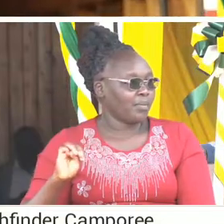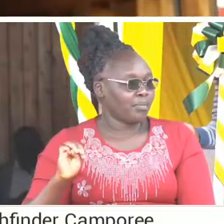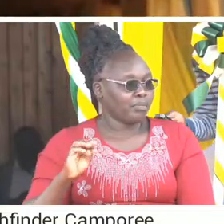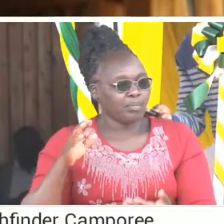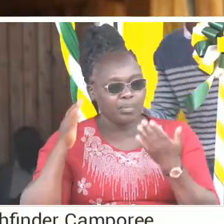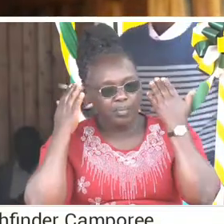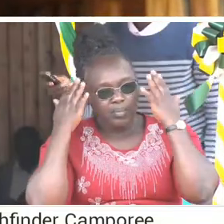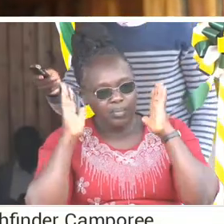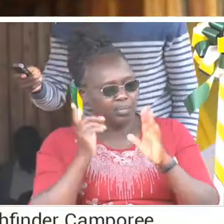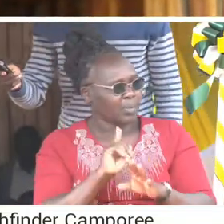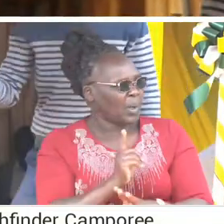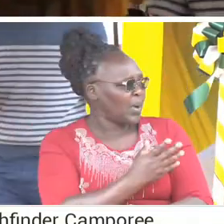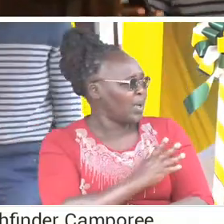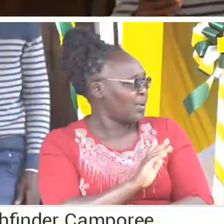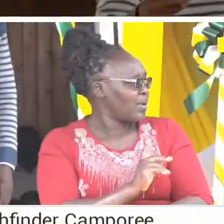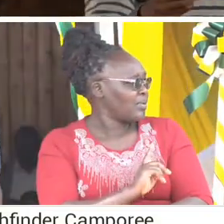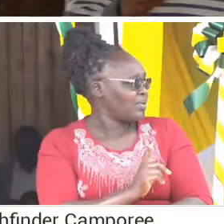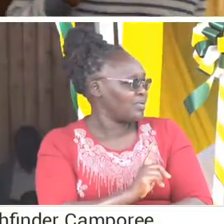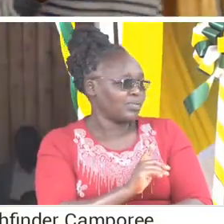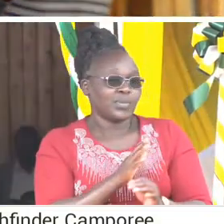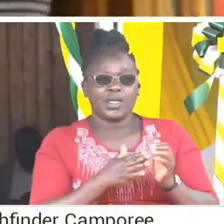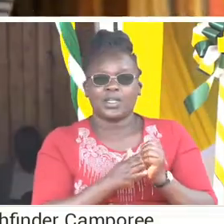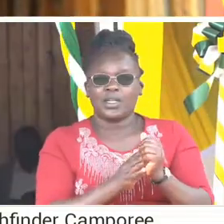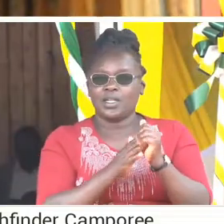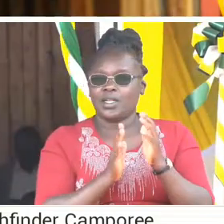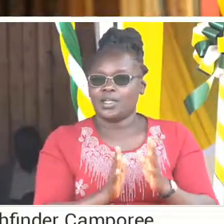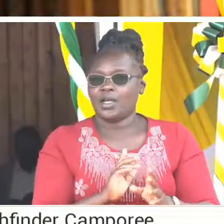gani apate kuwave.